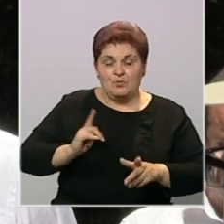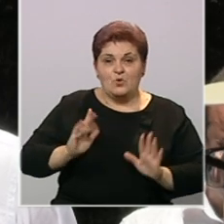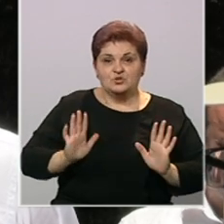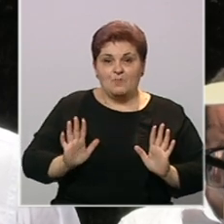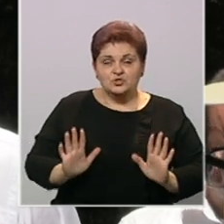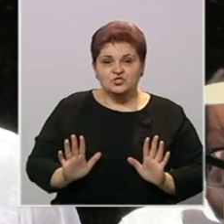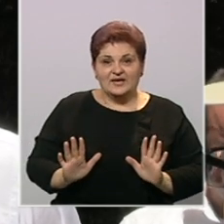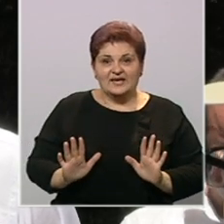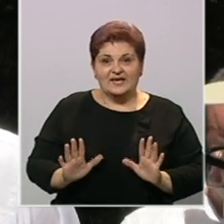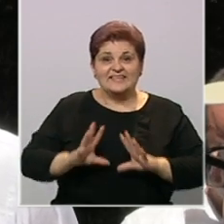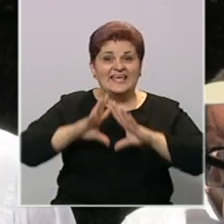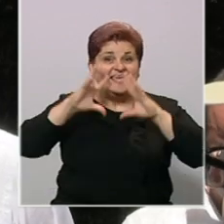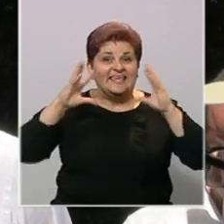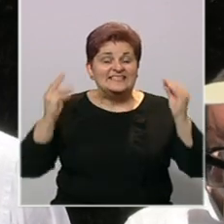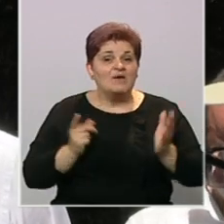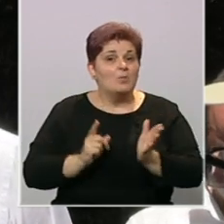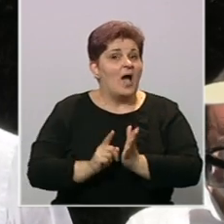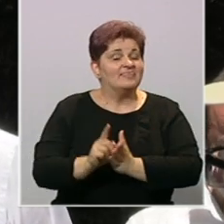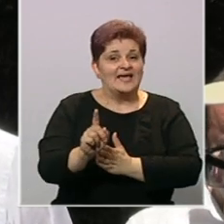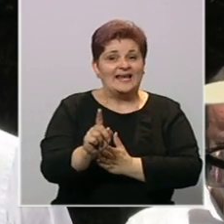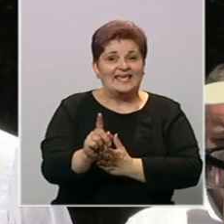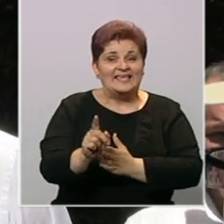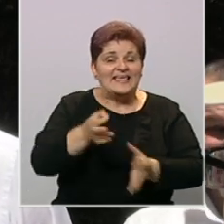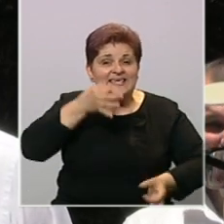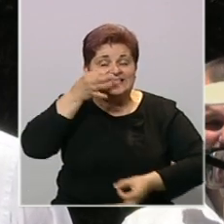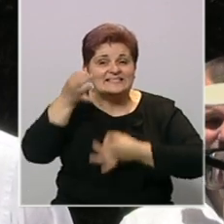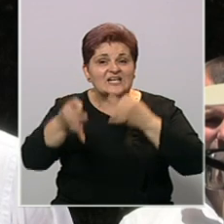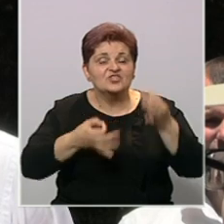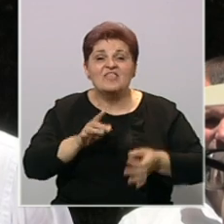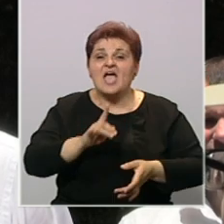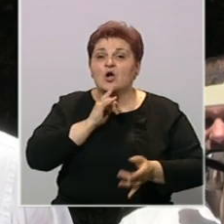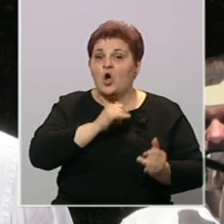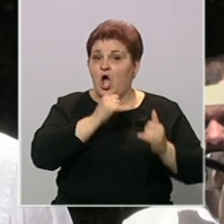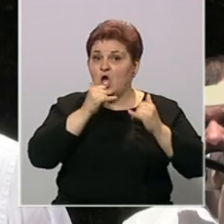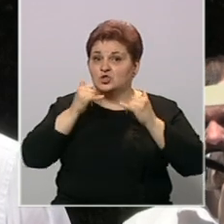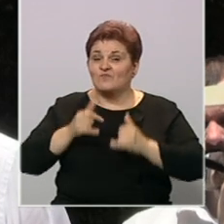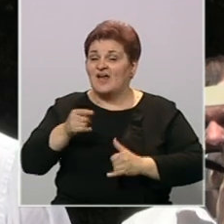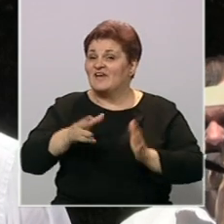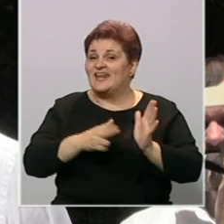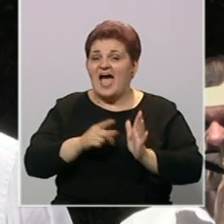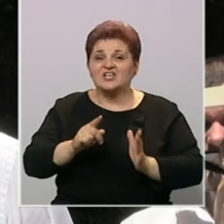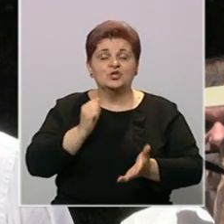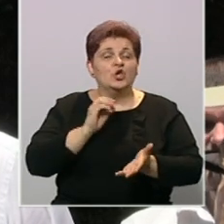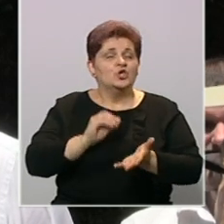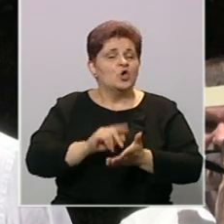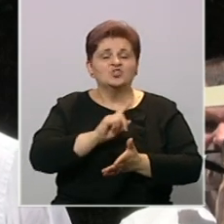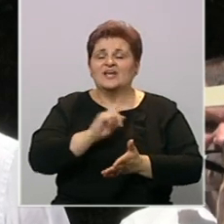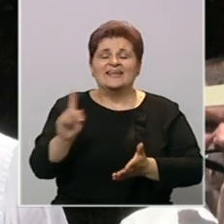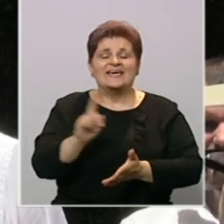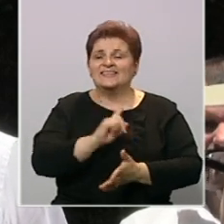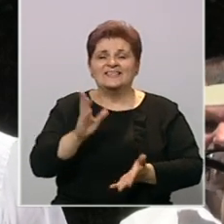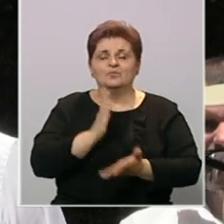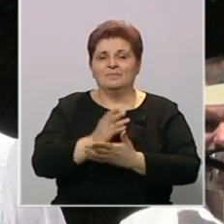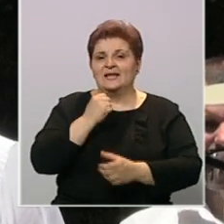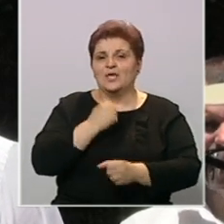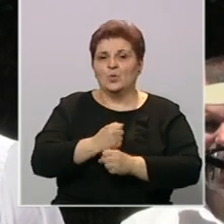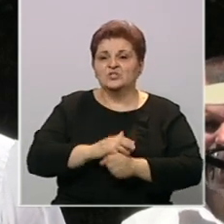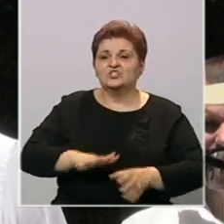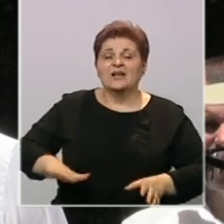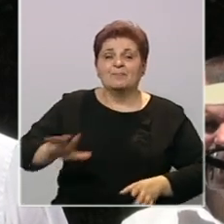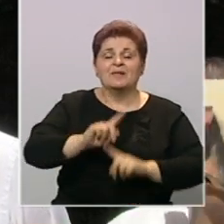i sveobuhvatne rezultate istraživanja koja do sada na ovakav način još uvijek nisu nikad bili urađeni na